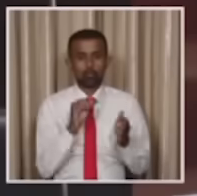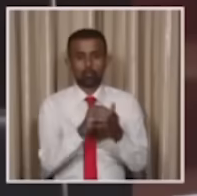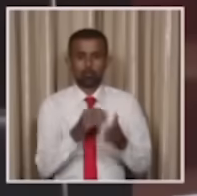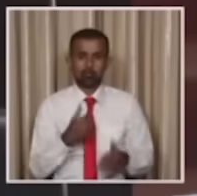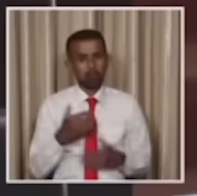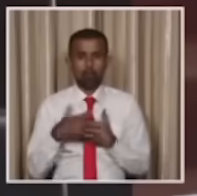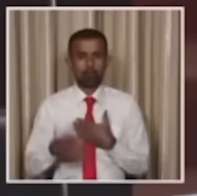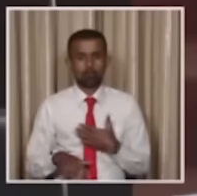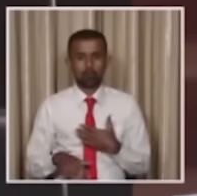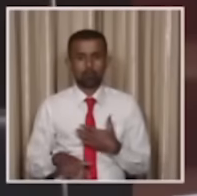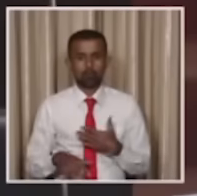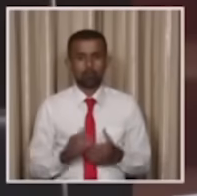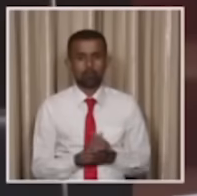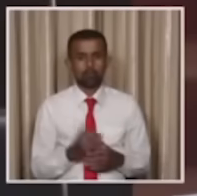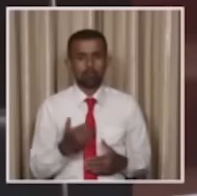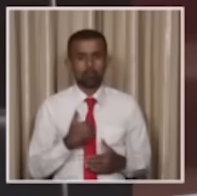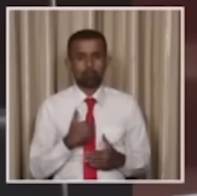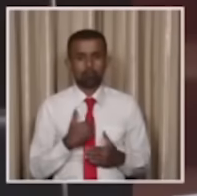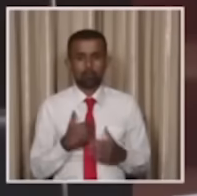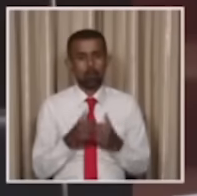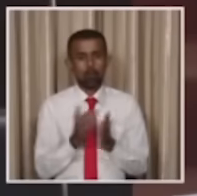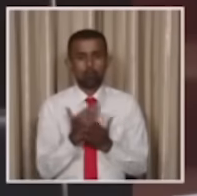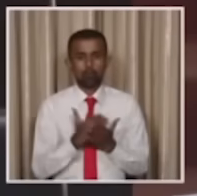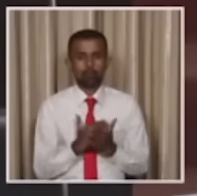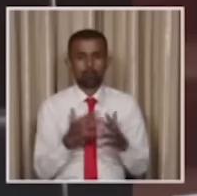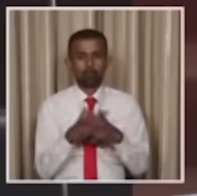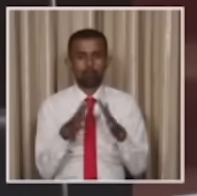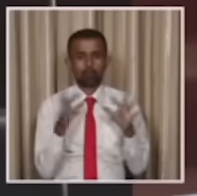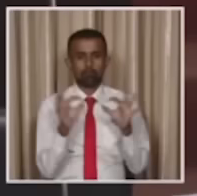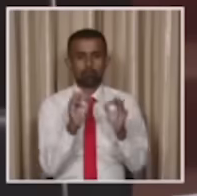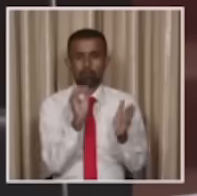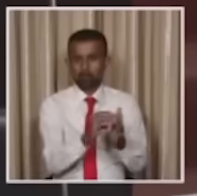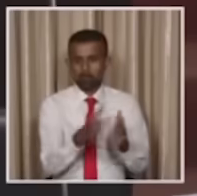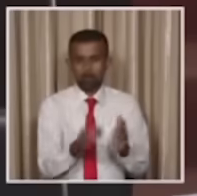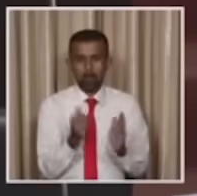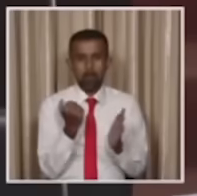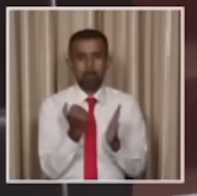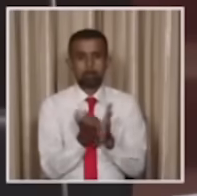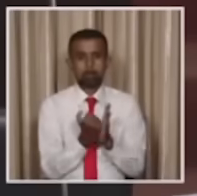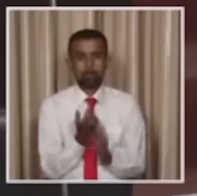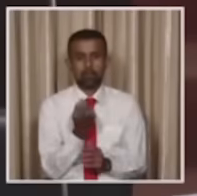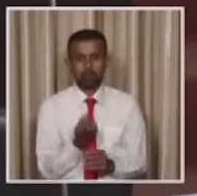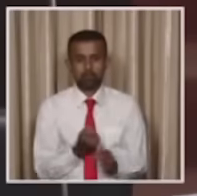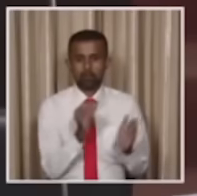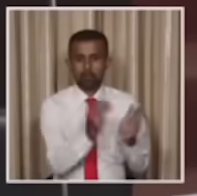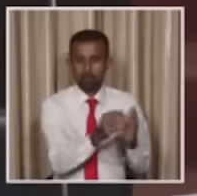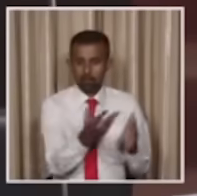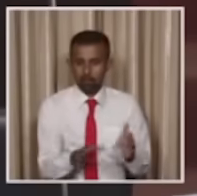තියෙනවා. මගේ වත්කම් මම වෙබ්සයිට් එකට දාලා තියෙනවා. මගේ බැංකුවල තියෙන මුදල් ගැන මම දාලා